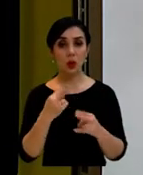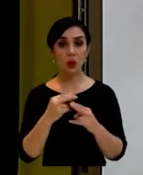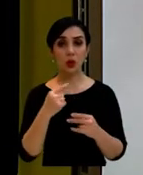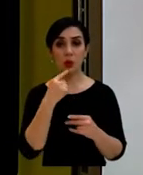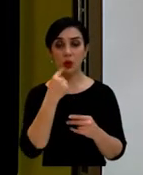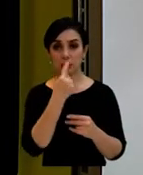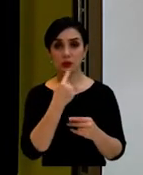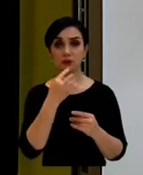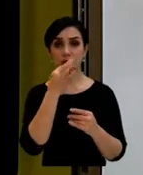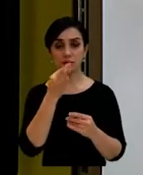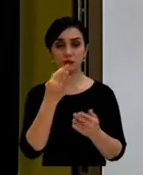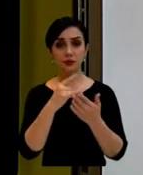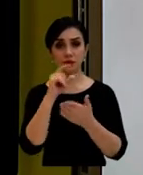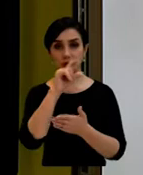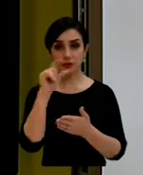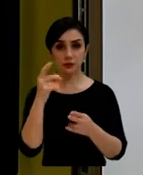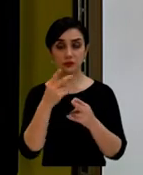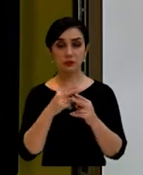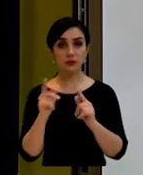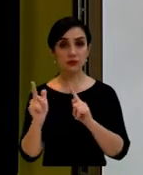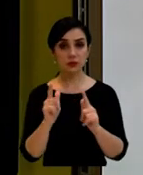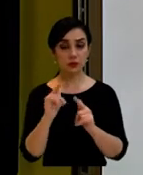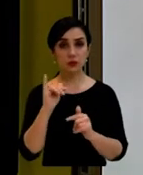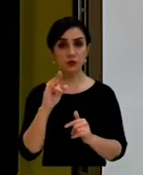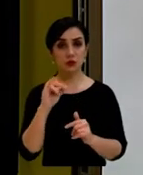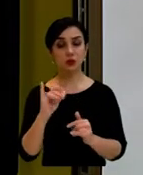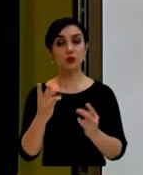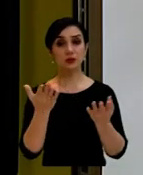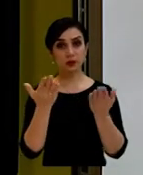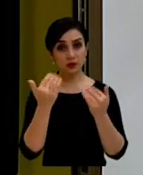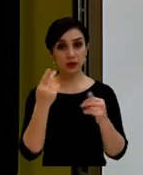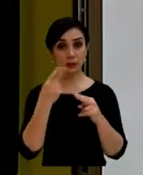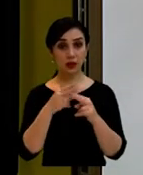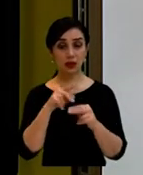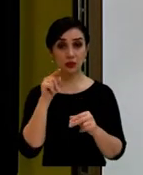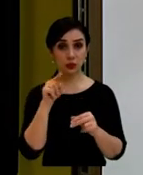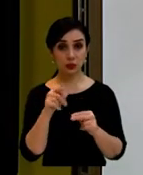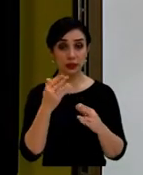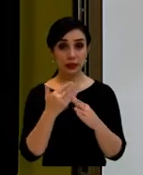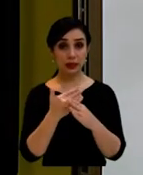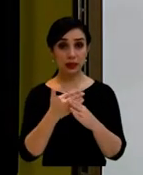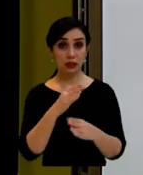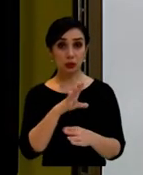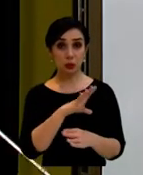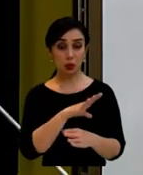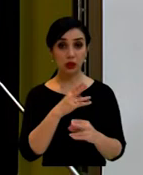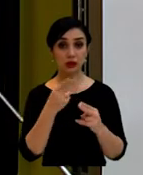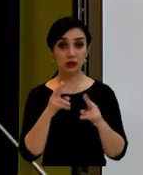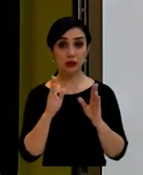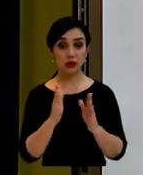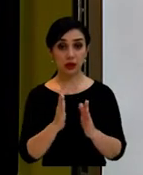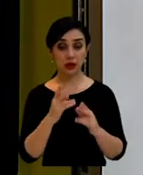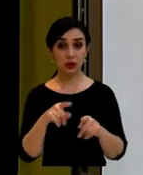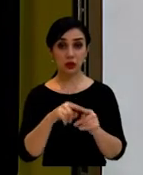Og'zaki nutq, og'zaki matn tayyorlash uchun keling, mana bu tayanch bo'lgan, sizga tayanch bo'la